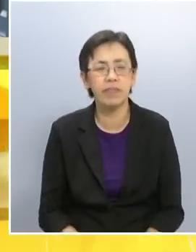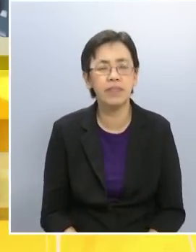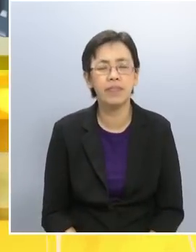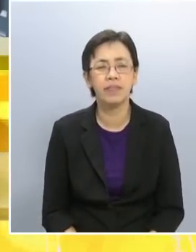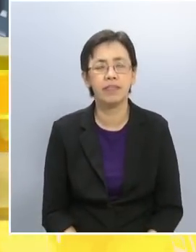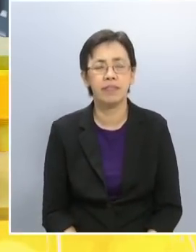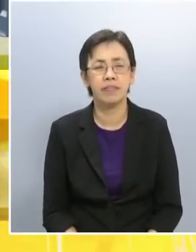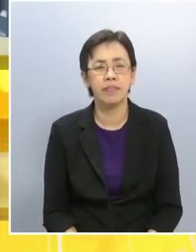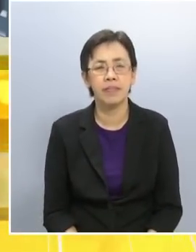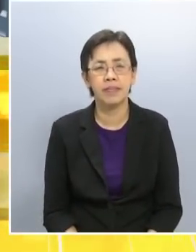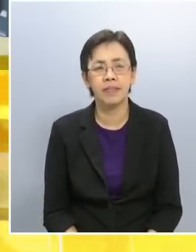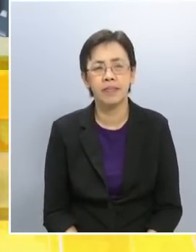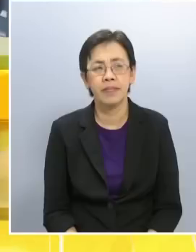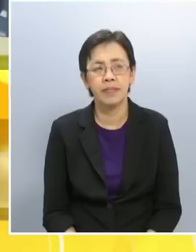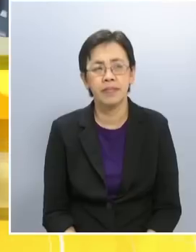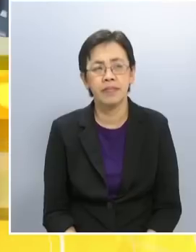ค ่ะ